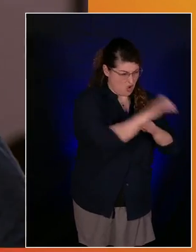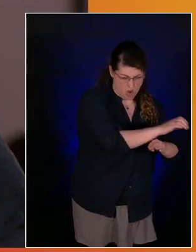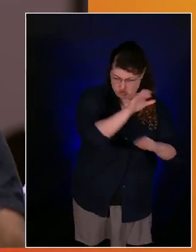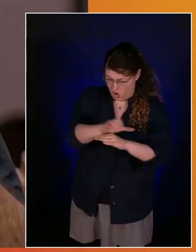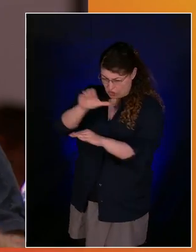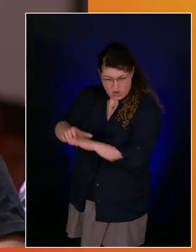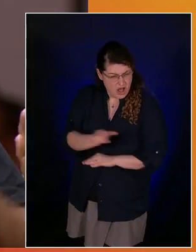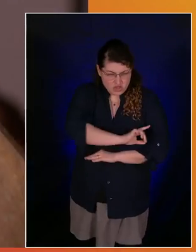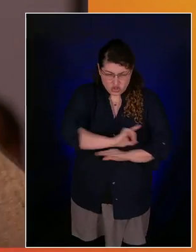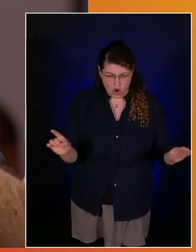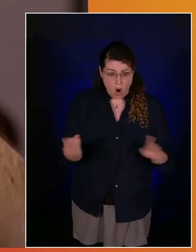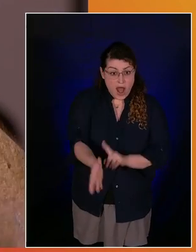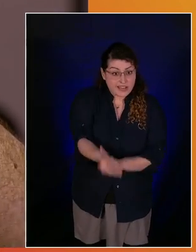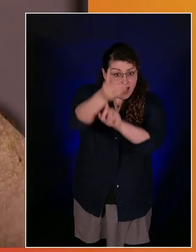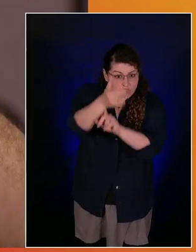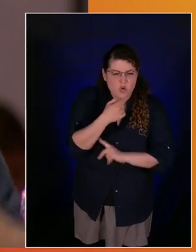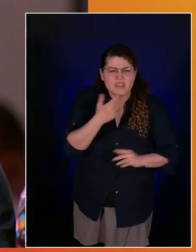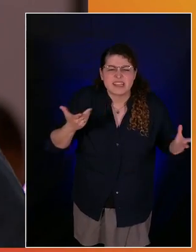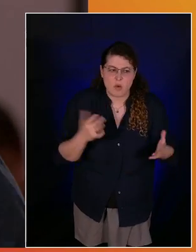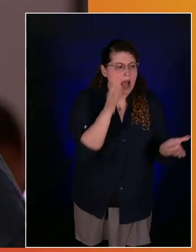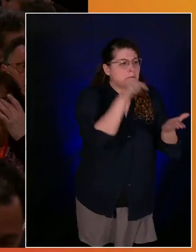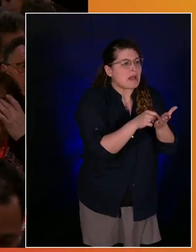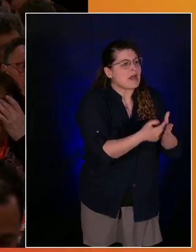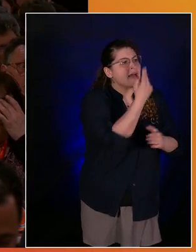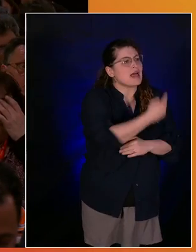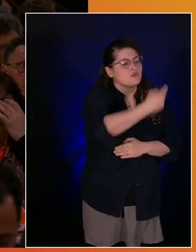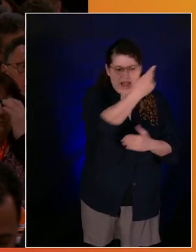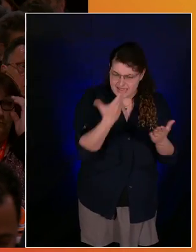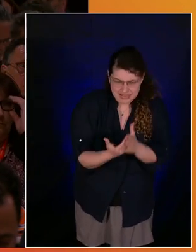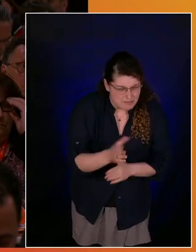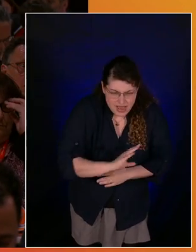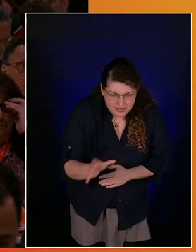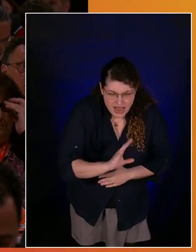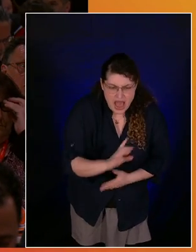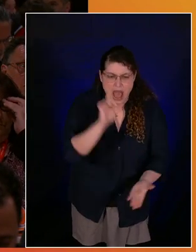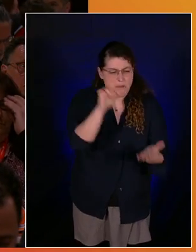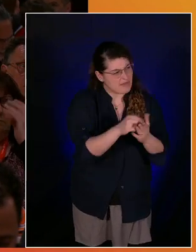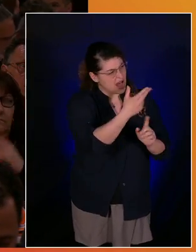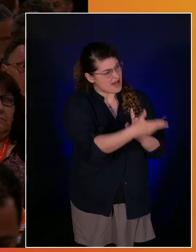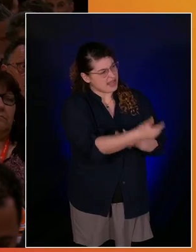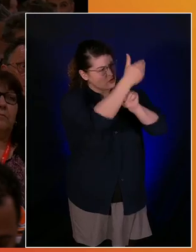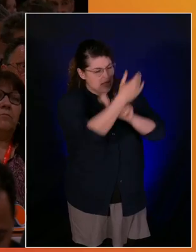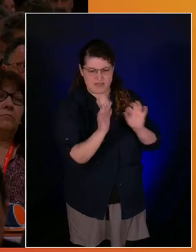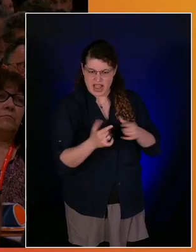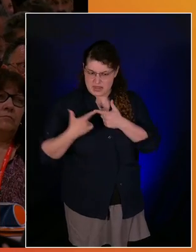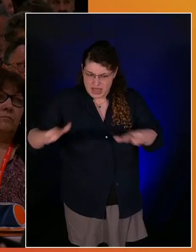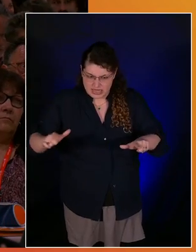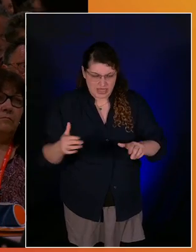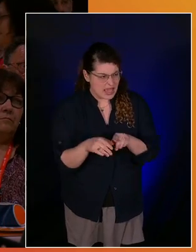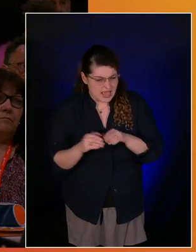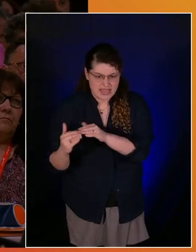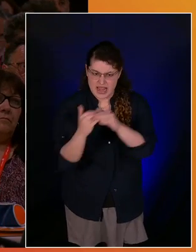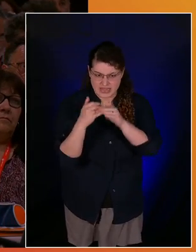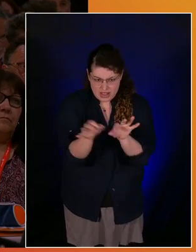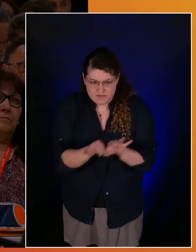autres la nation ça n'est pas la préférence nationale jamais de préférence nationale dans la liberté dans l'égalité dans la